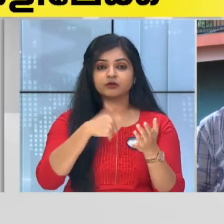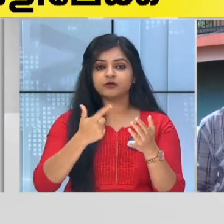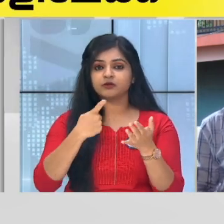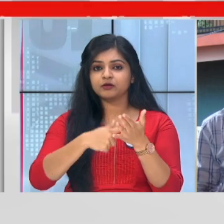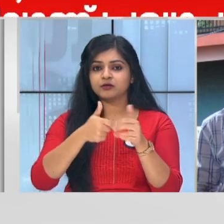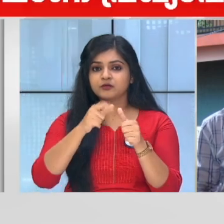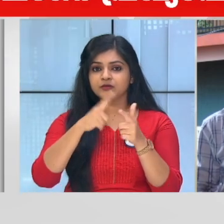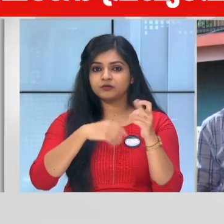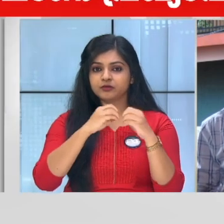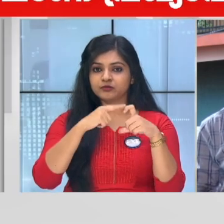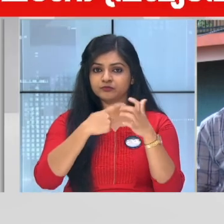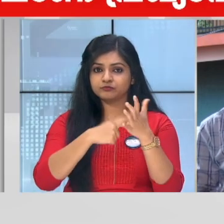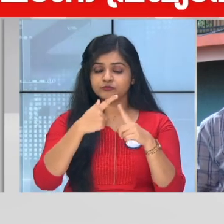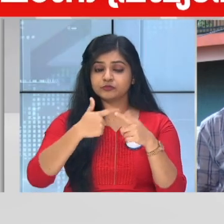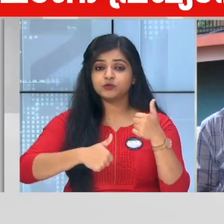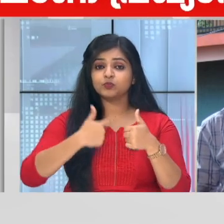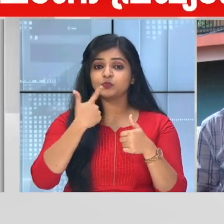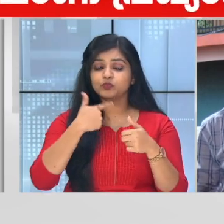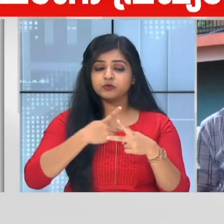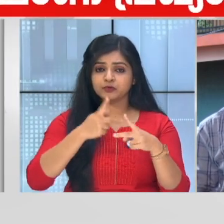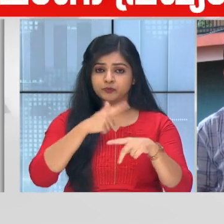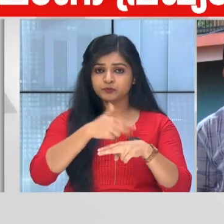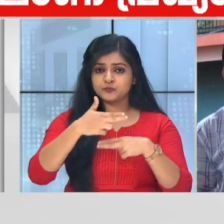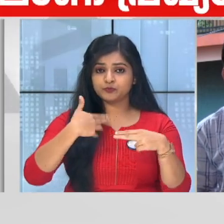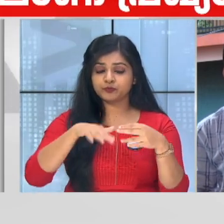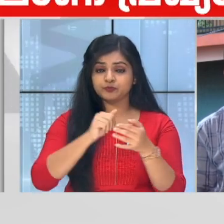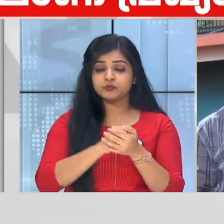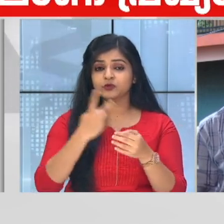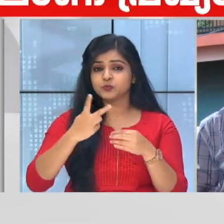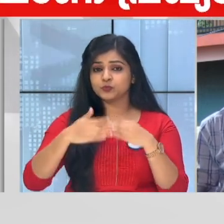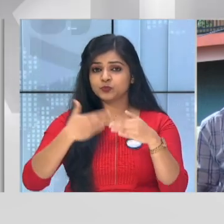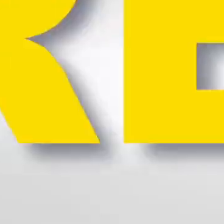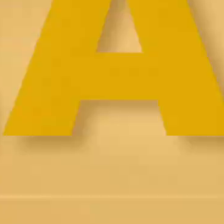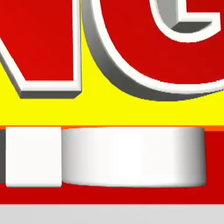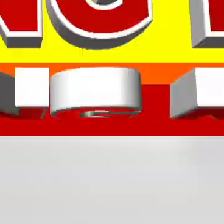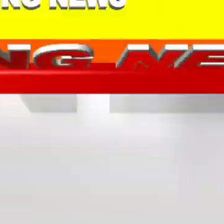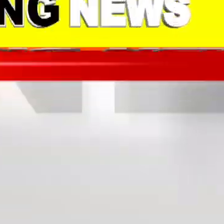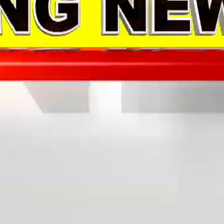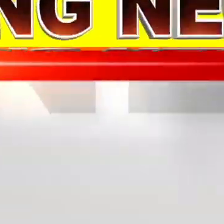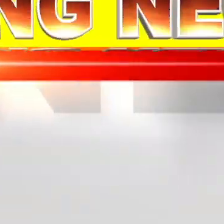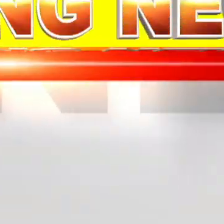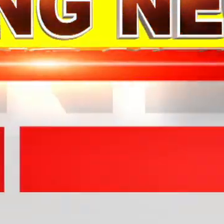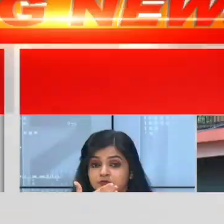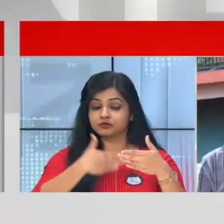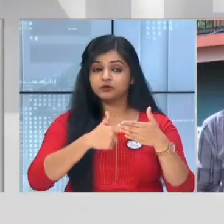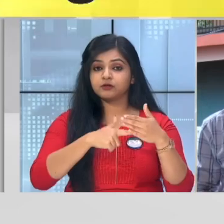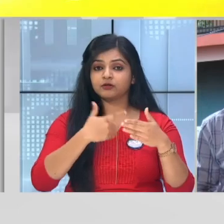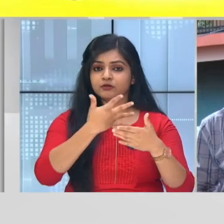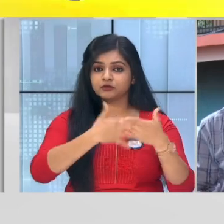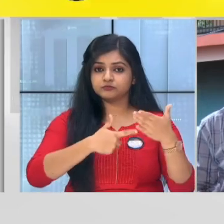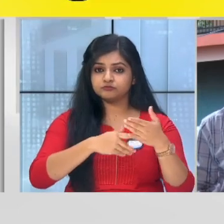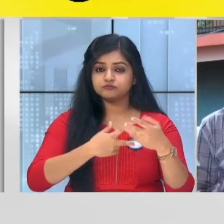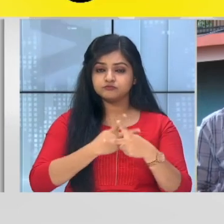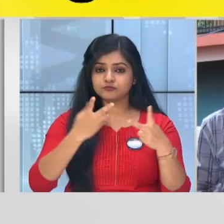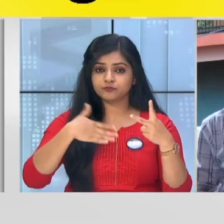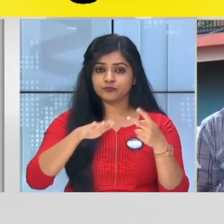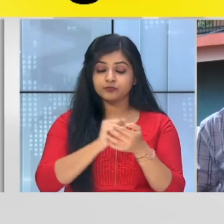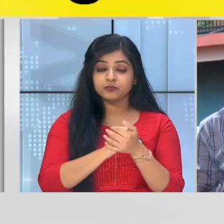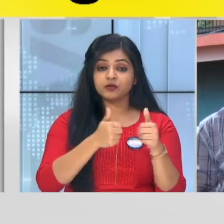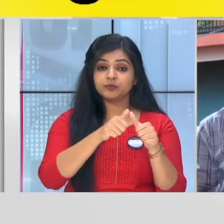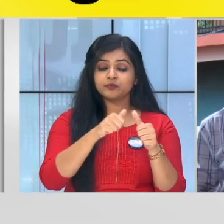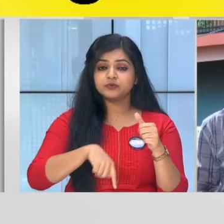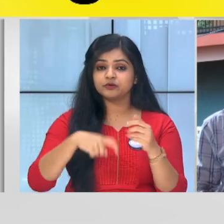ഉണ്ടാകുമെന്നാണ് പ്രതീക്ഷിക്കുന്നത്. ഒരു പക്ഷേ മറ്റന്നാൾ കോൺഗ്രസിന്റെ അടുത്തഘട്ട സ്ഥാനാർത്ഥി പട്ടിക ഇറങ്ങുമെന്നാണ് പ്രതീക്ഷിക്കുന്നത്. ഈ പട്ടികയിൽ അമേഠി, അതോടൊപ്പം തന്നെ റായ്ബറേലി ഈ 2